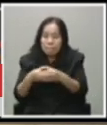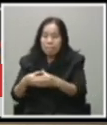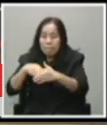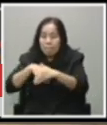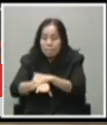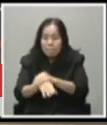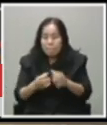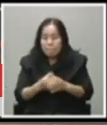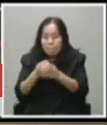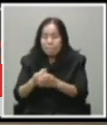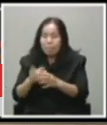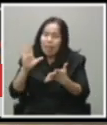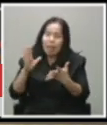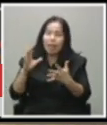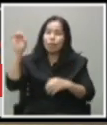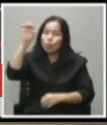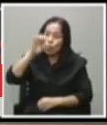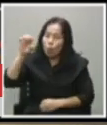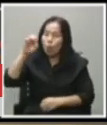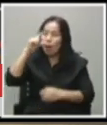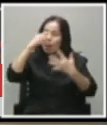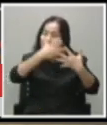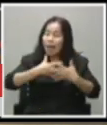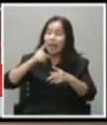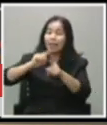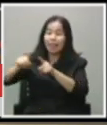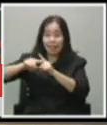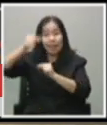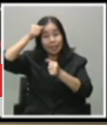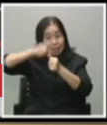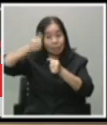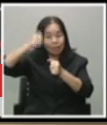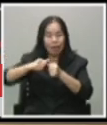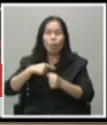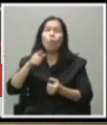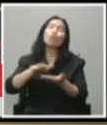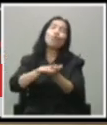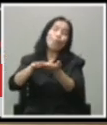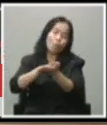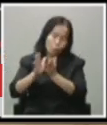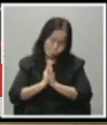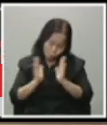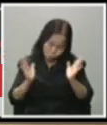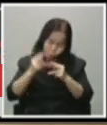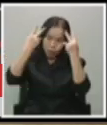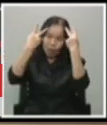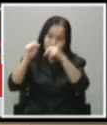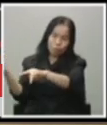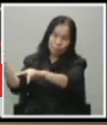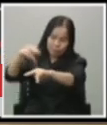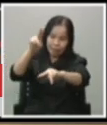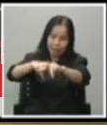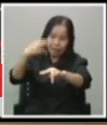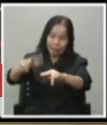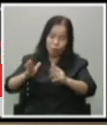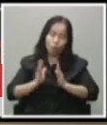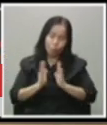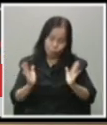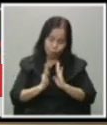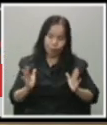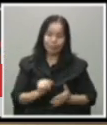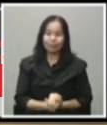ออกกลางในอเมริกาในยุโรปกราบขอบพระคุณพระท่านนายกนะครับที่กรุณามาท่านประธานครับโครง